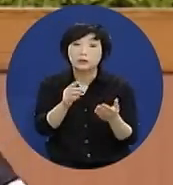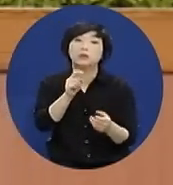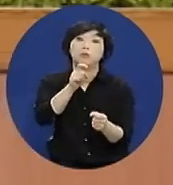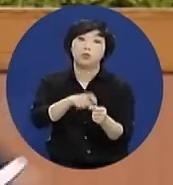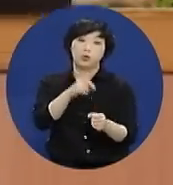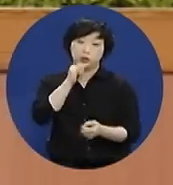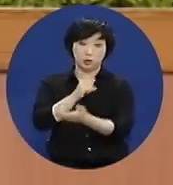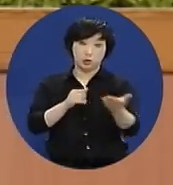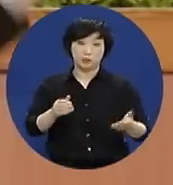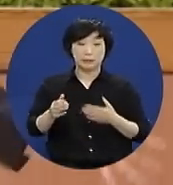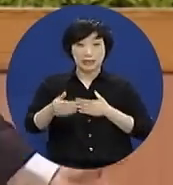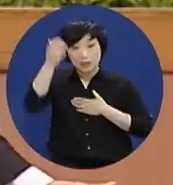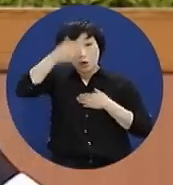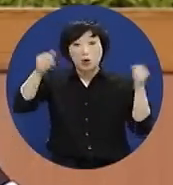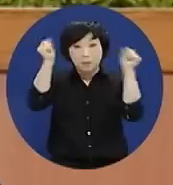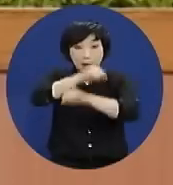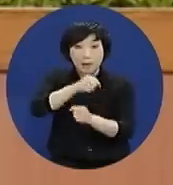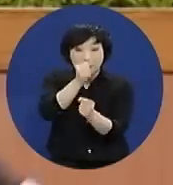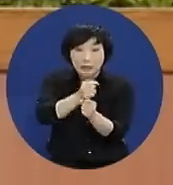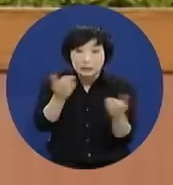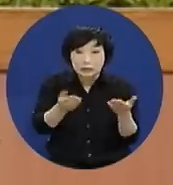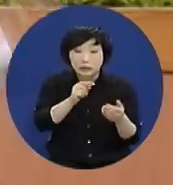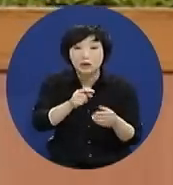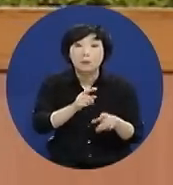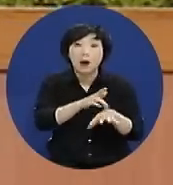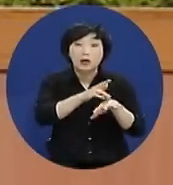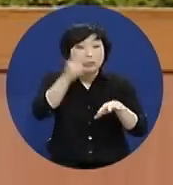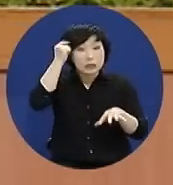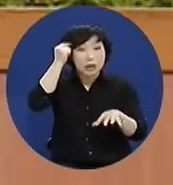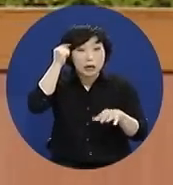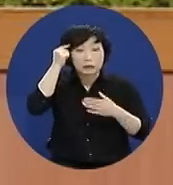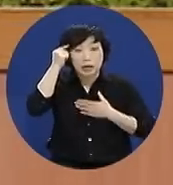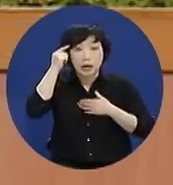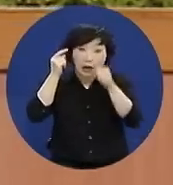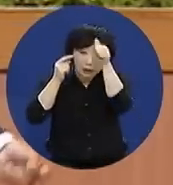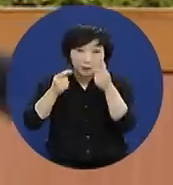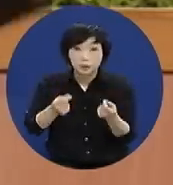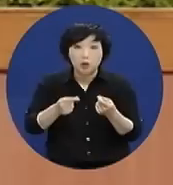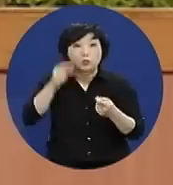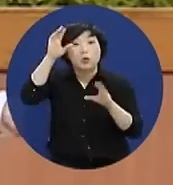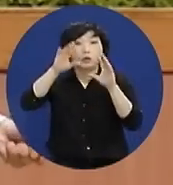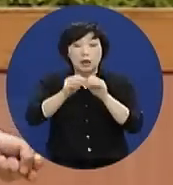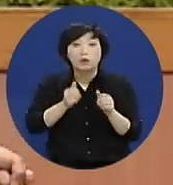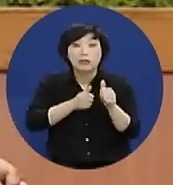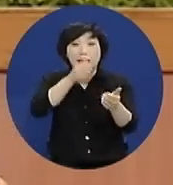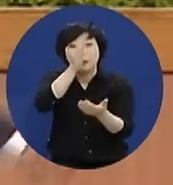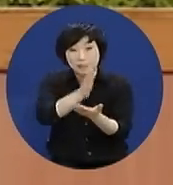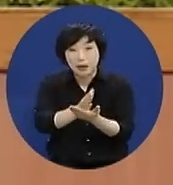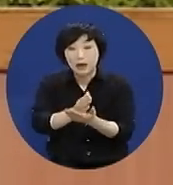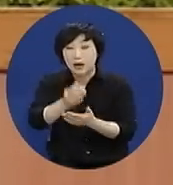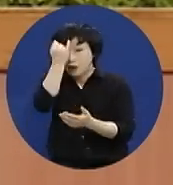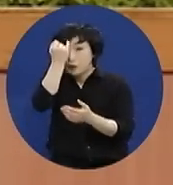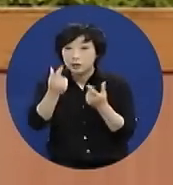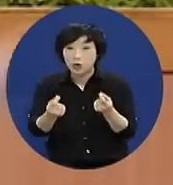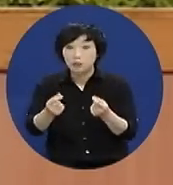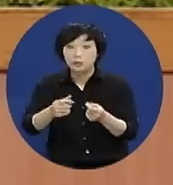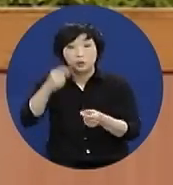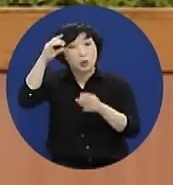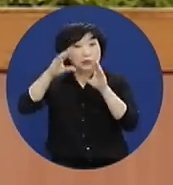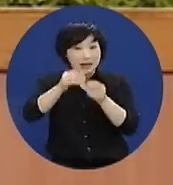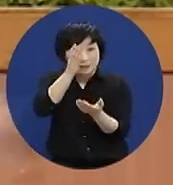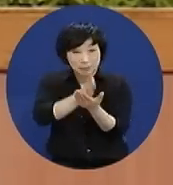ですのうとる悪魔の略にアダムとエヴのように同意しない